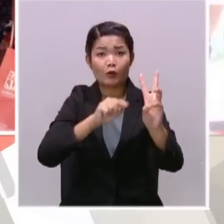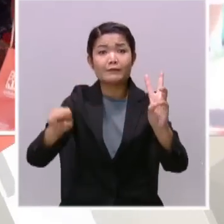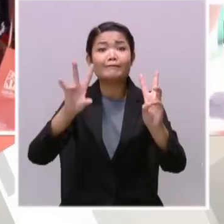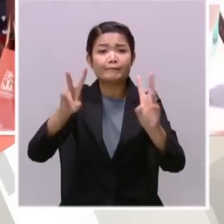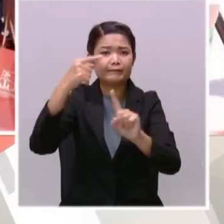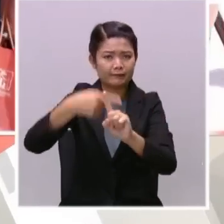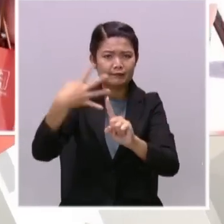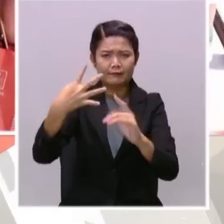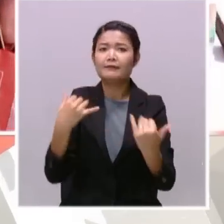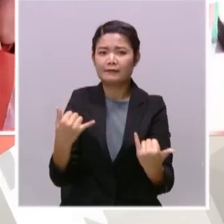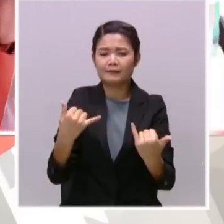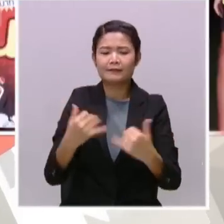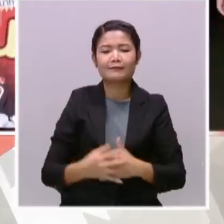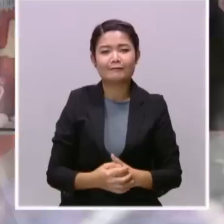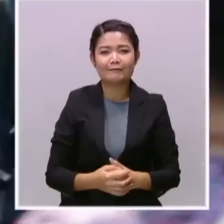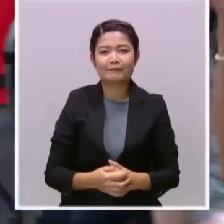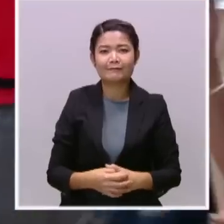7 เมศาโยนนี้ด้วยค่ะ